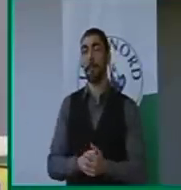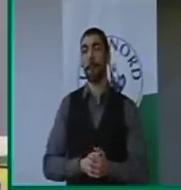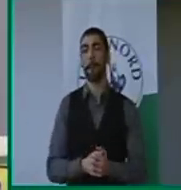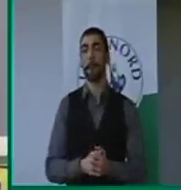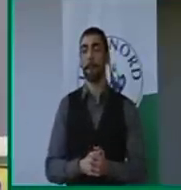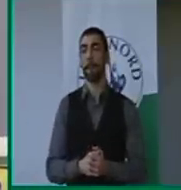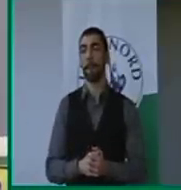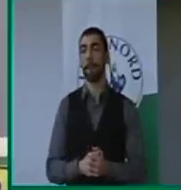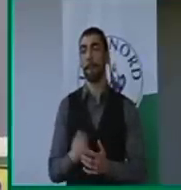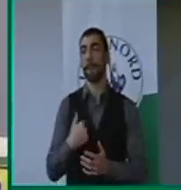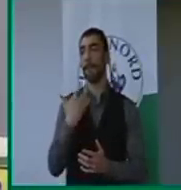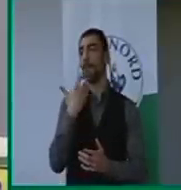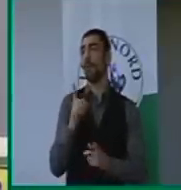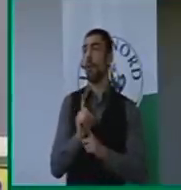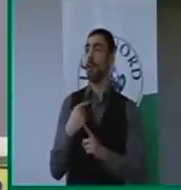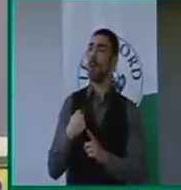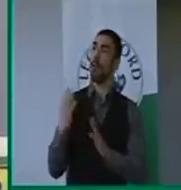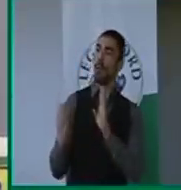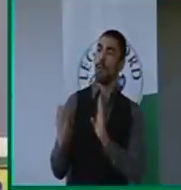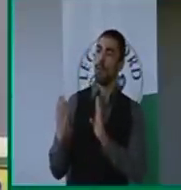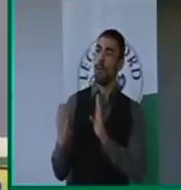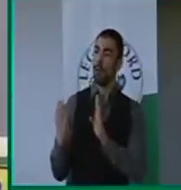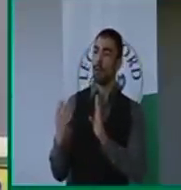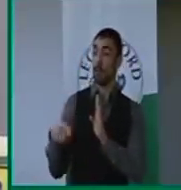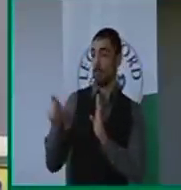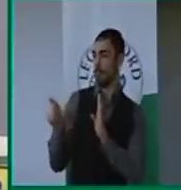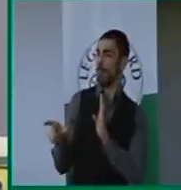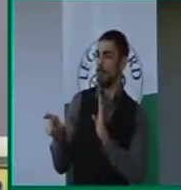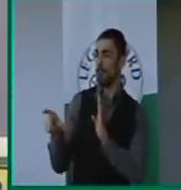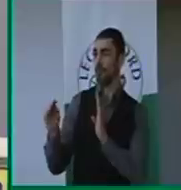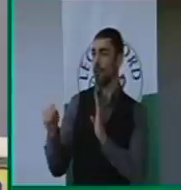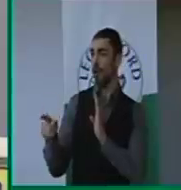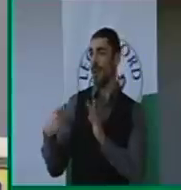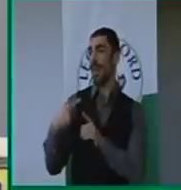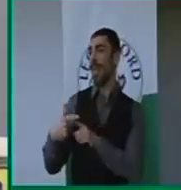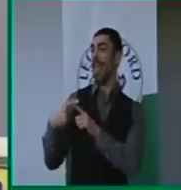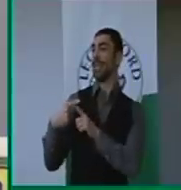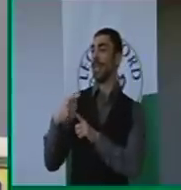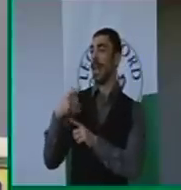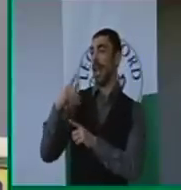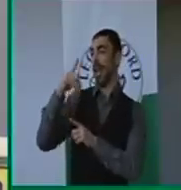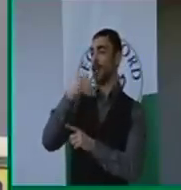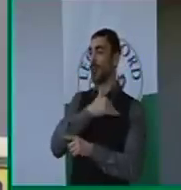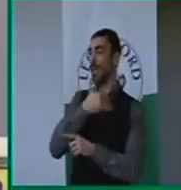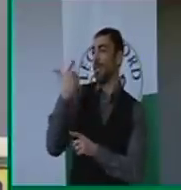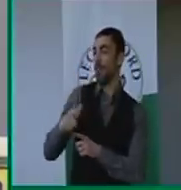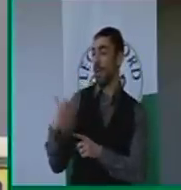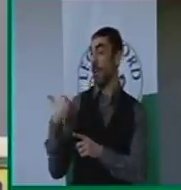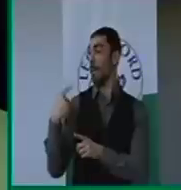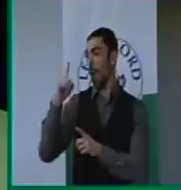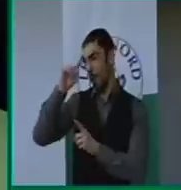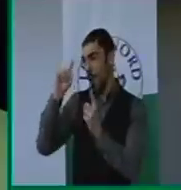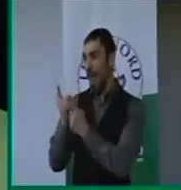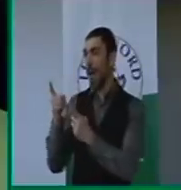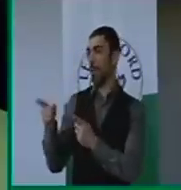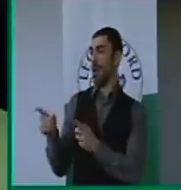vogliamo confrontarci con una giovanissima ex studentessa perché davvero si è laureata da poco È una